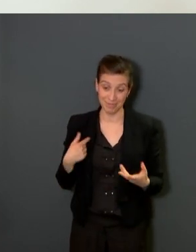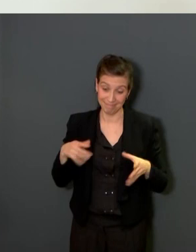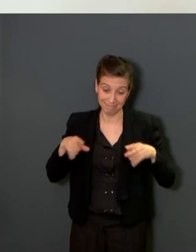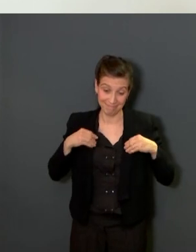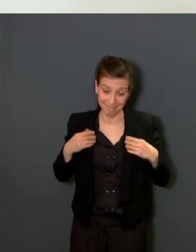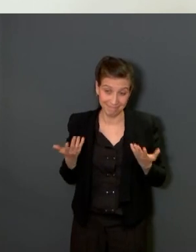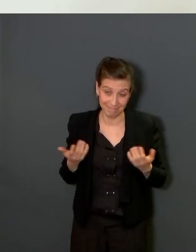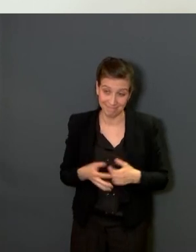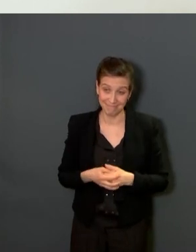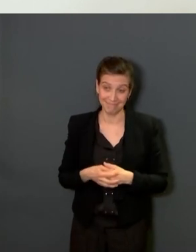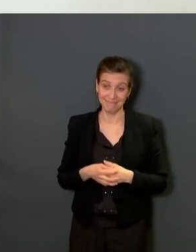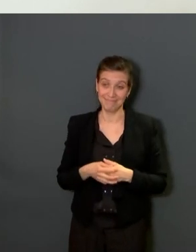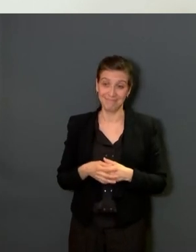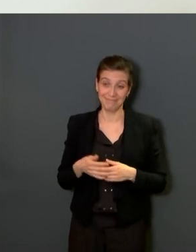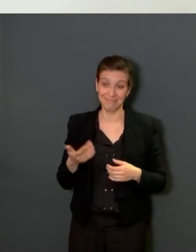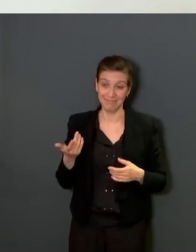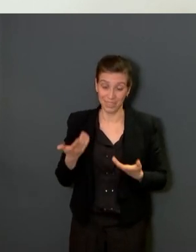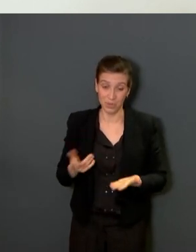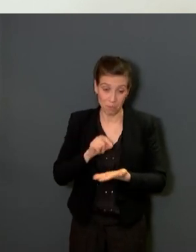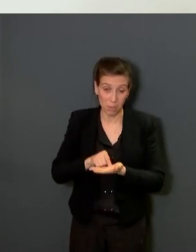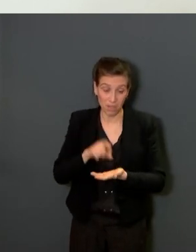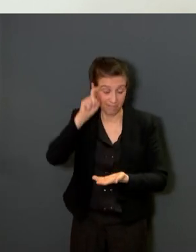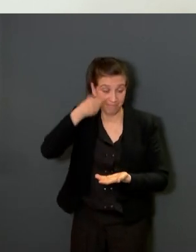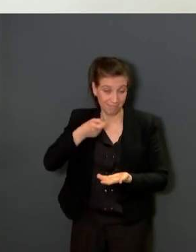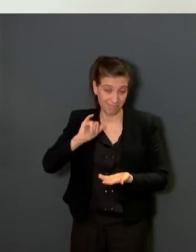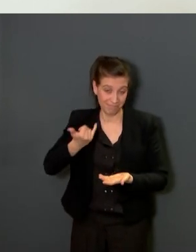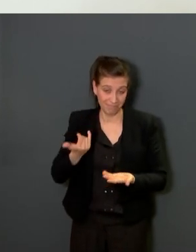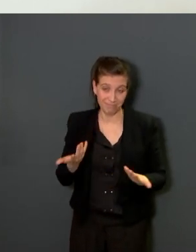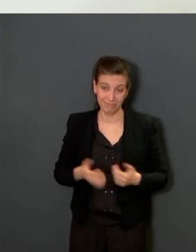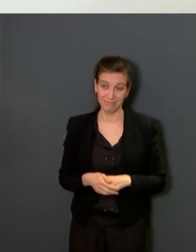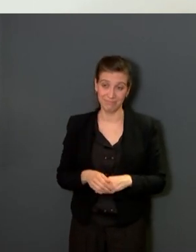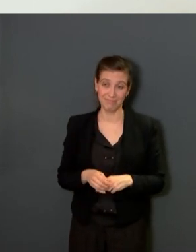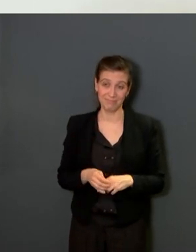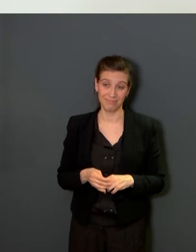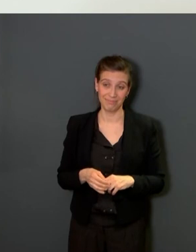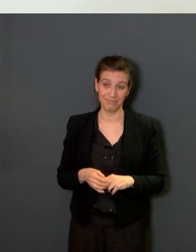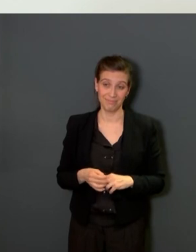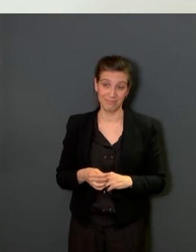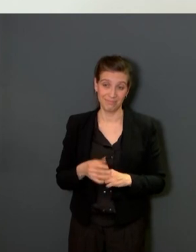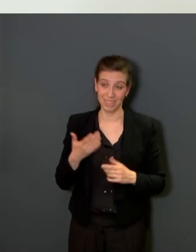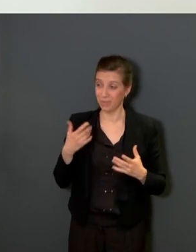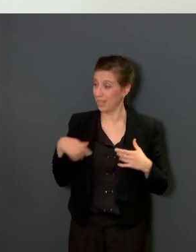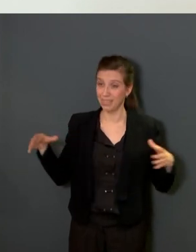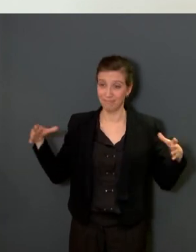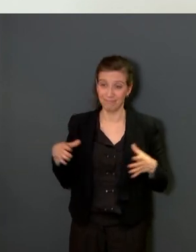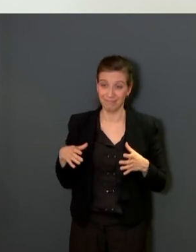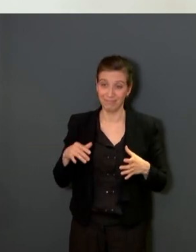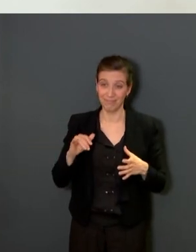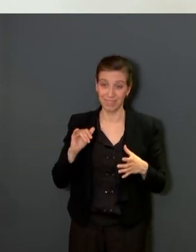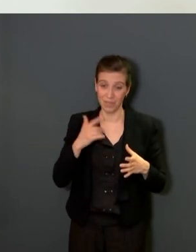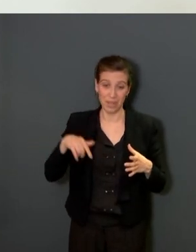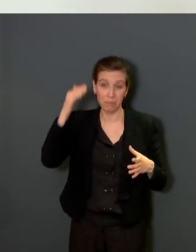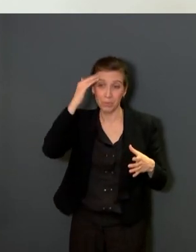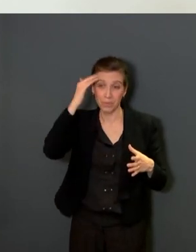Dit is een moeilijk moment. En ik denk dat elk van ons zich zeer bewust is van het feit dat we